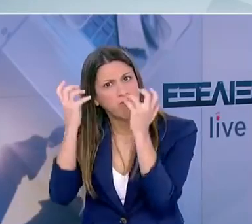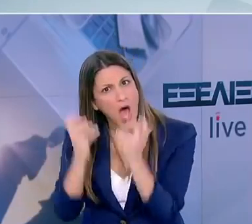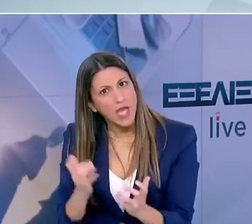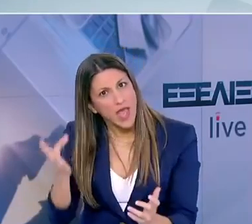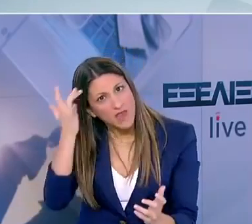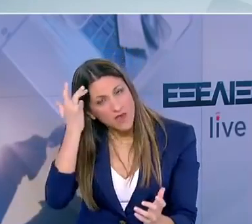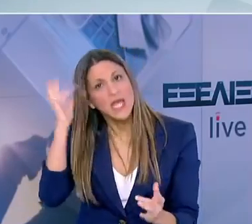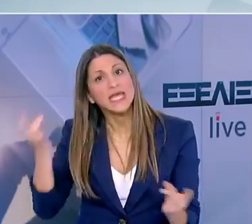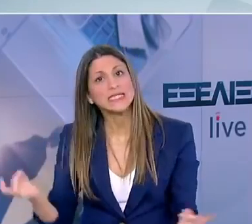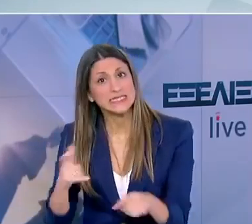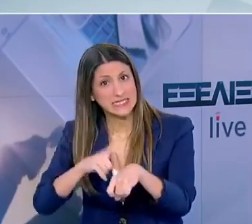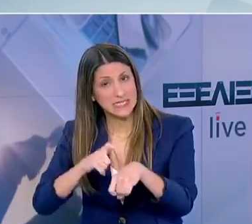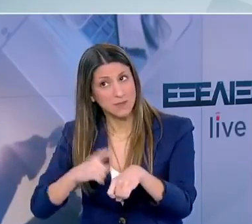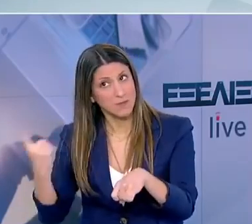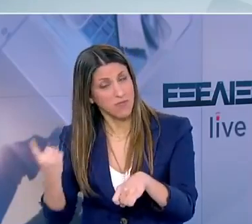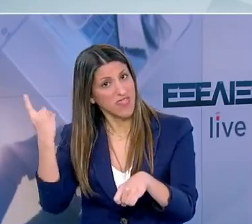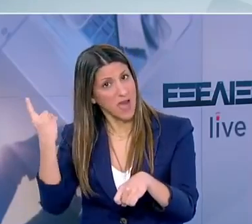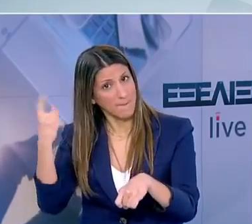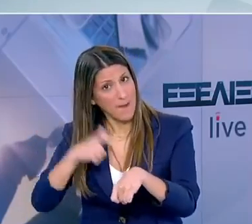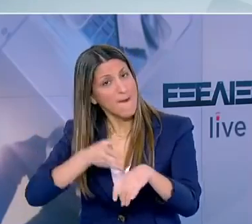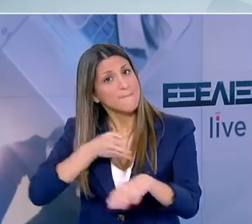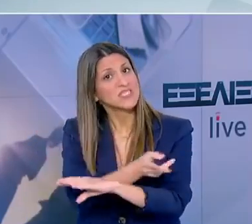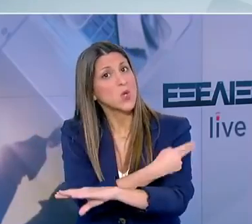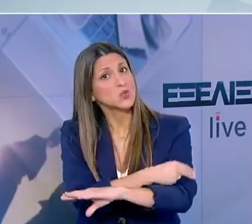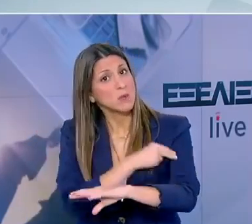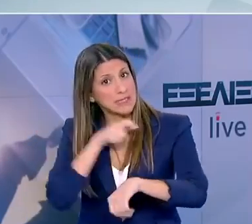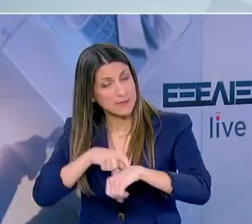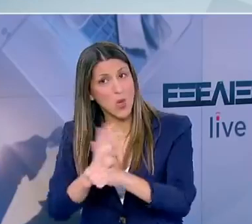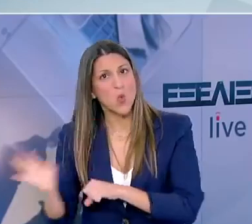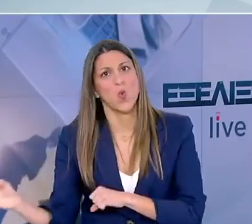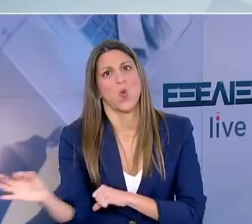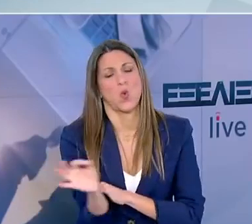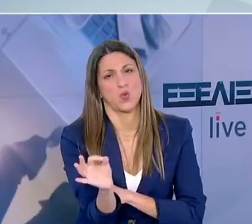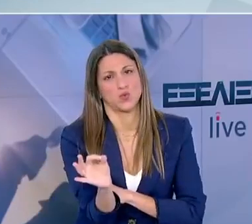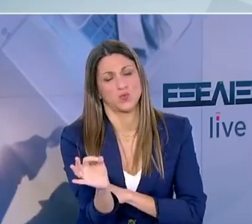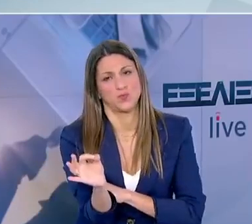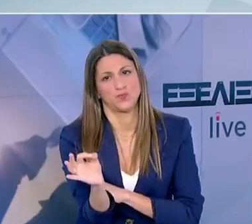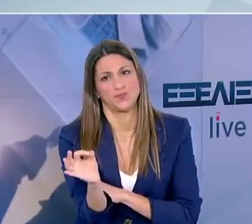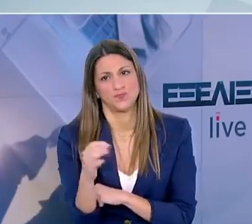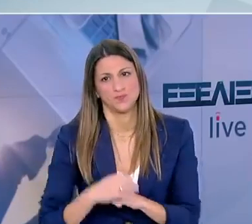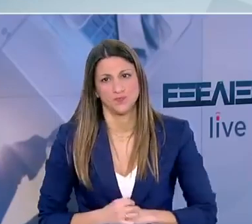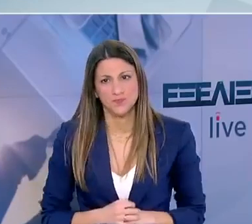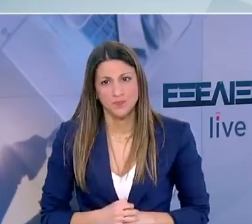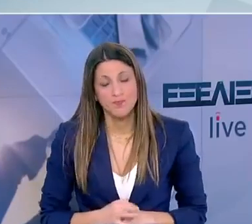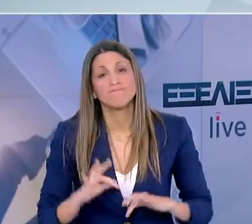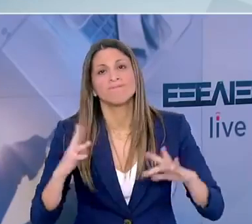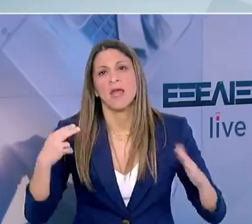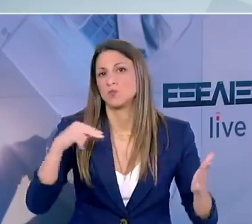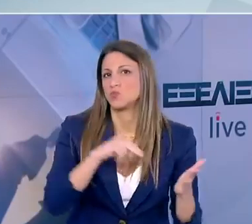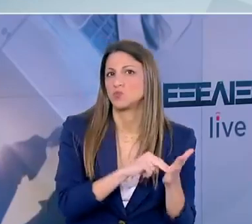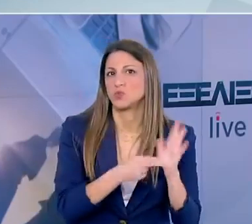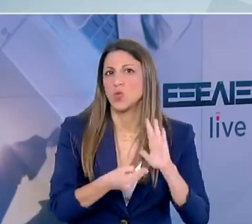όσο και στη φάση της αποκατάστασής τους στα νοσηλευτικά τους ιδρύματα κατά τη διάρκεια της πανδημίας του νέου ιού. Χρειάζεται λοιπόν πάρα πολύ